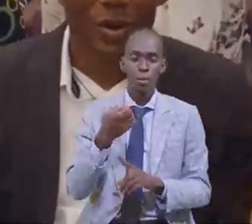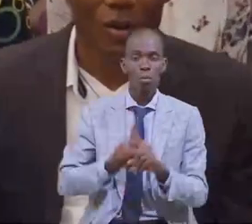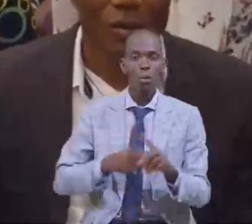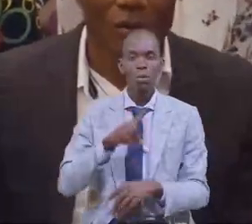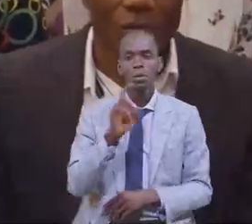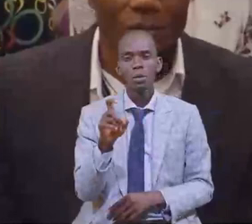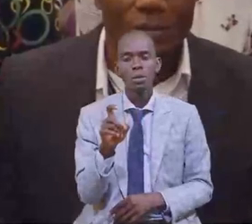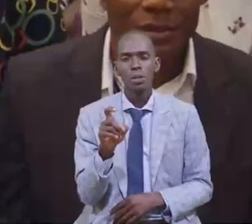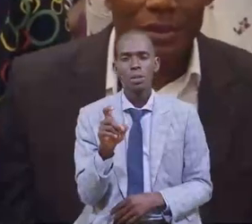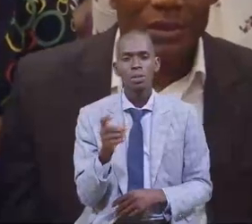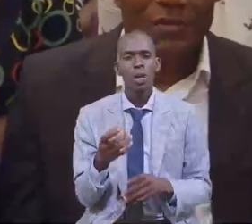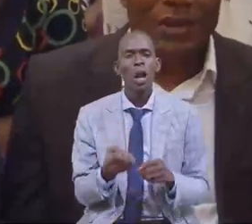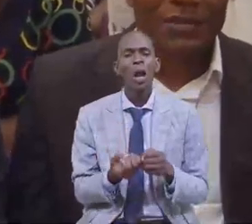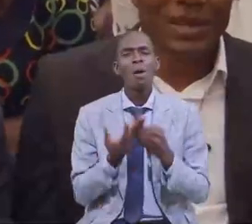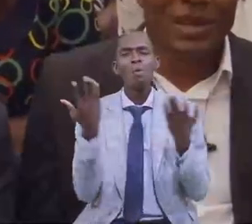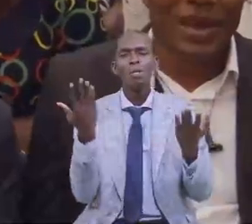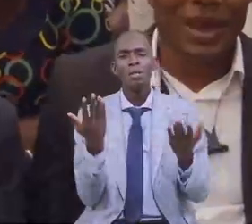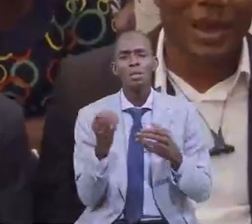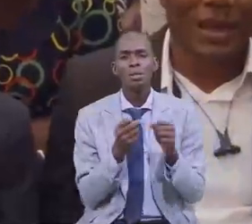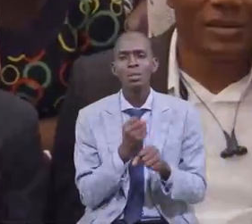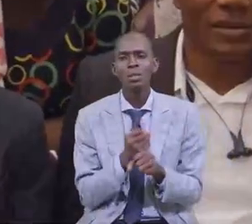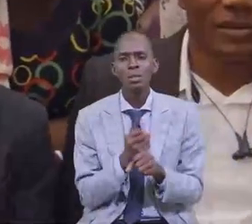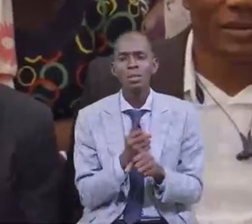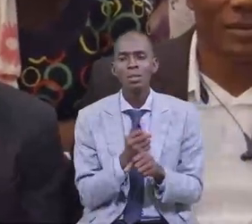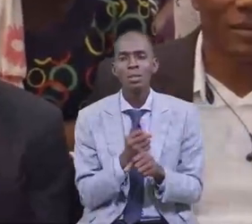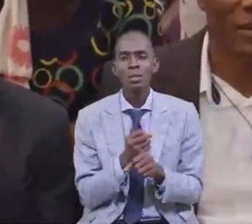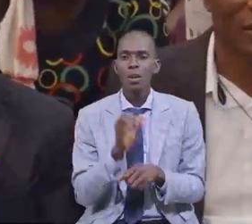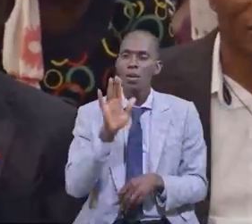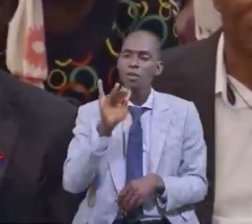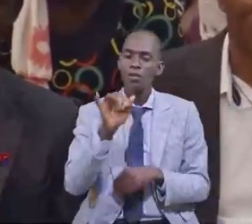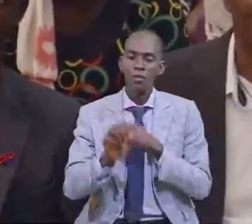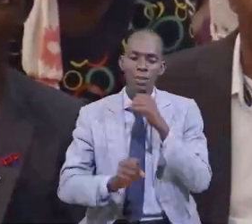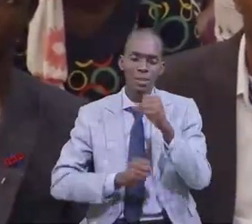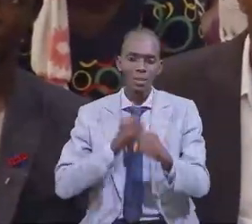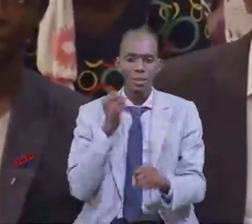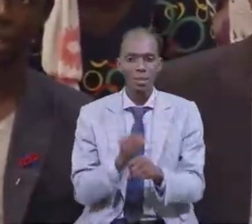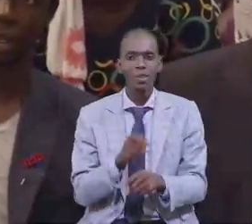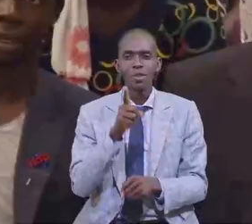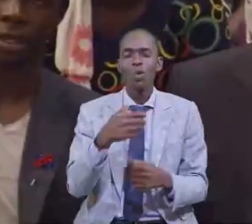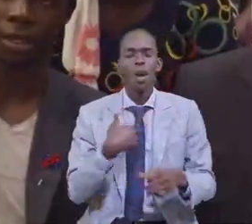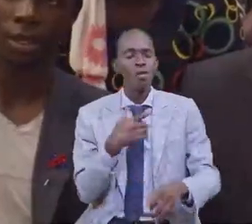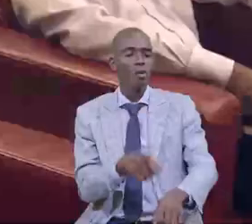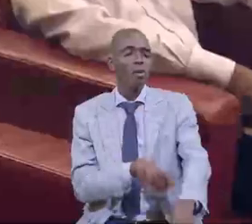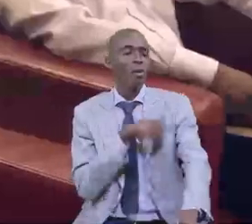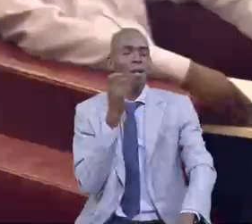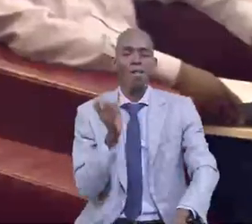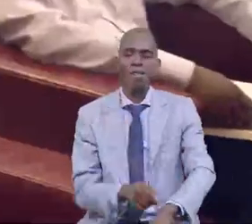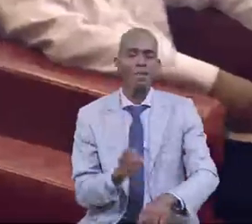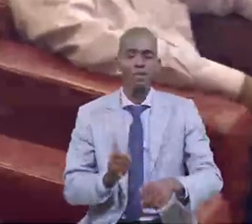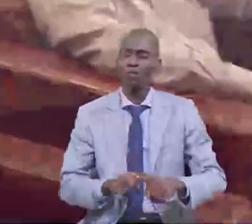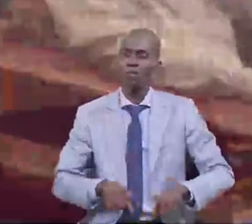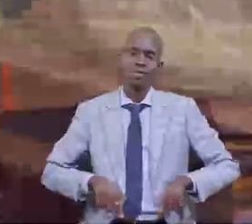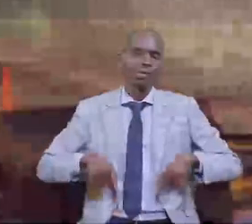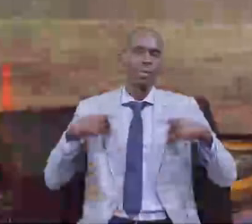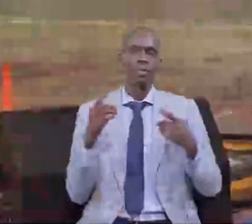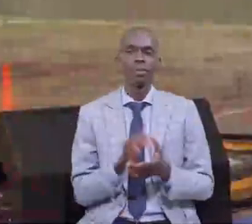15 mois, dites-le-moi, 15 années. 15 années. Vous avez un